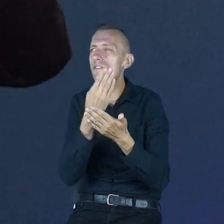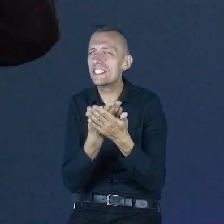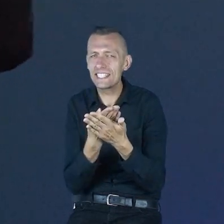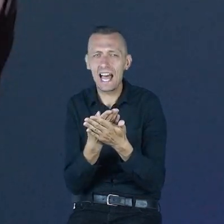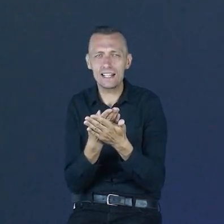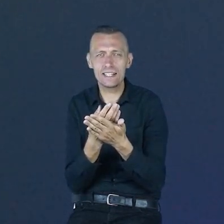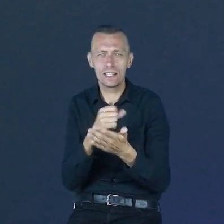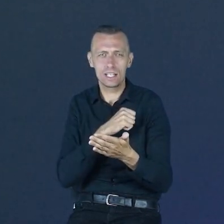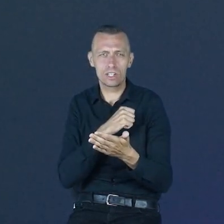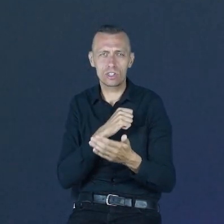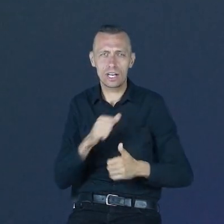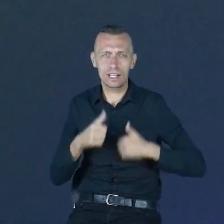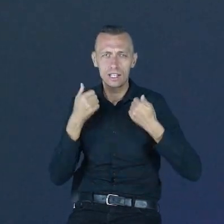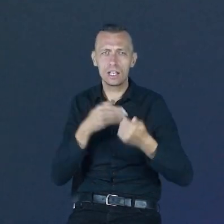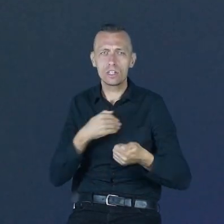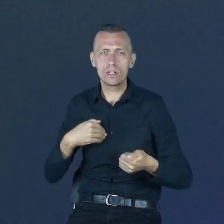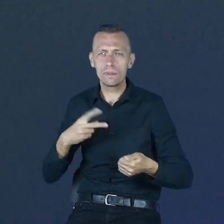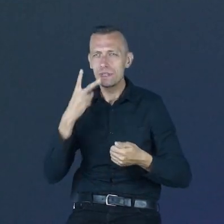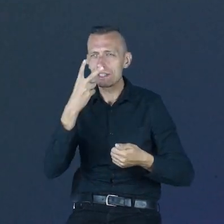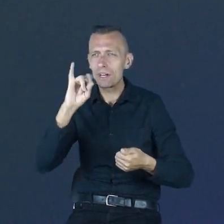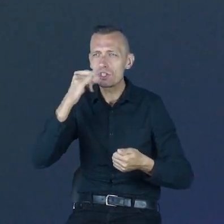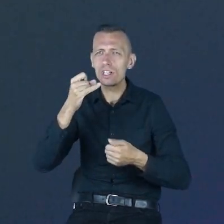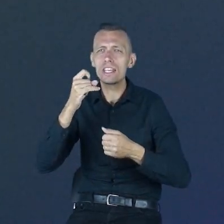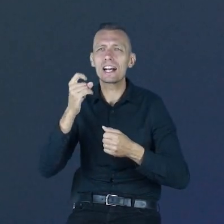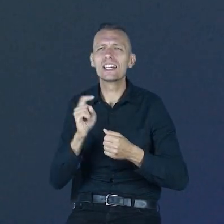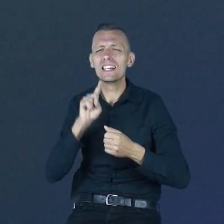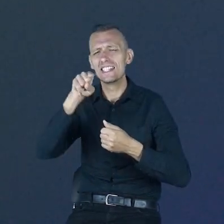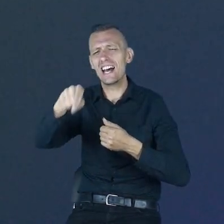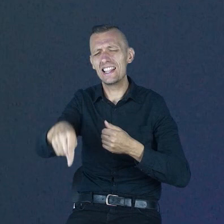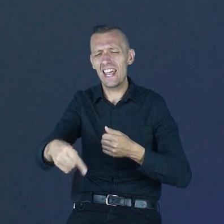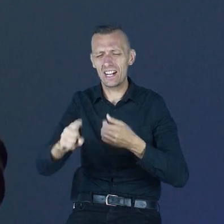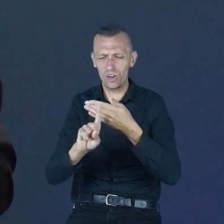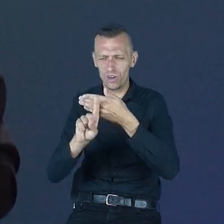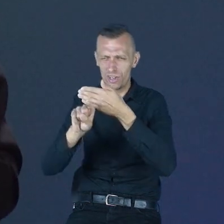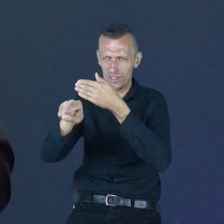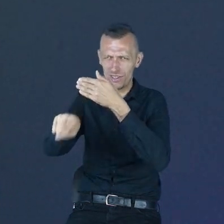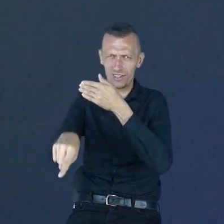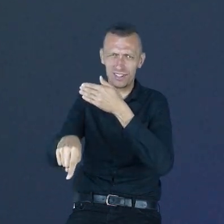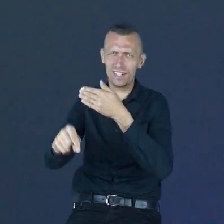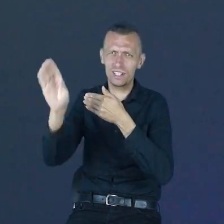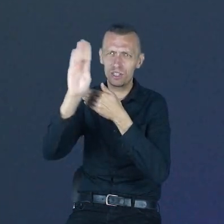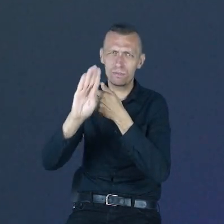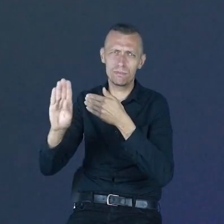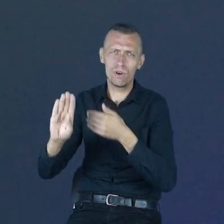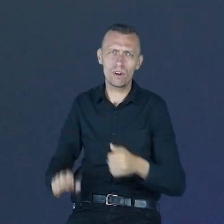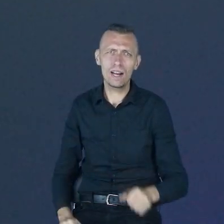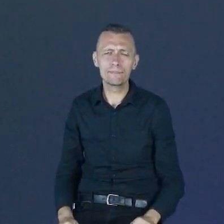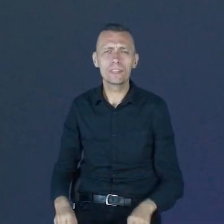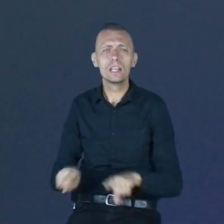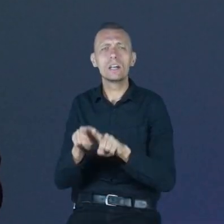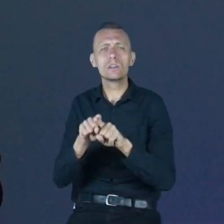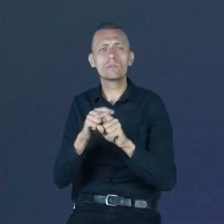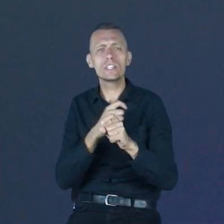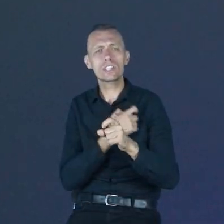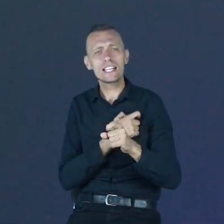zaszliśmy, jak bardzo daleko się zapędziliśmy. Oczyście też, oczyśćmy też swoje serca, ponieważ serce jest miejscem, z